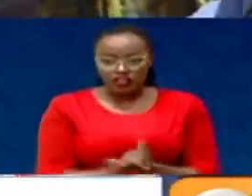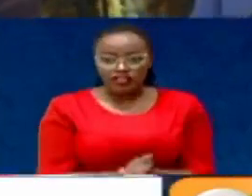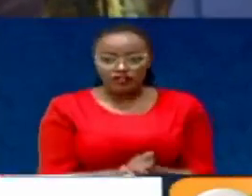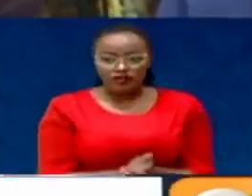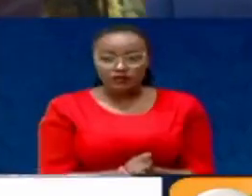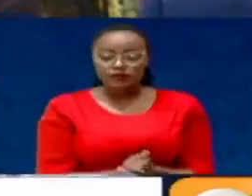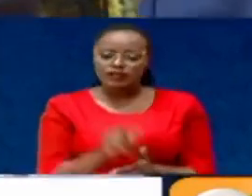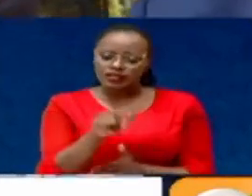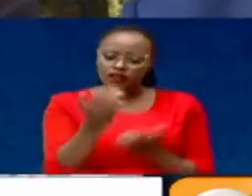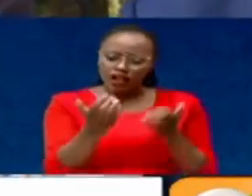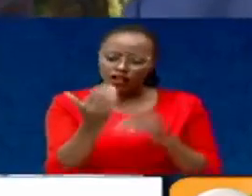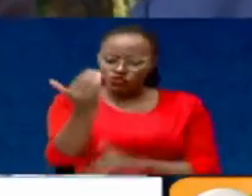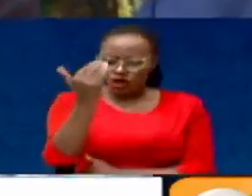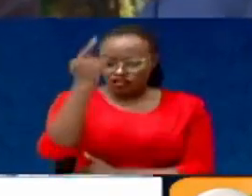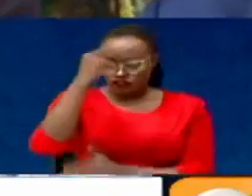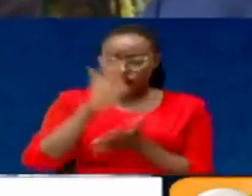Naye aniombe msamaha,